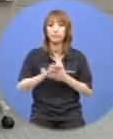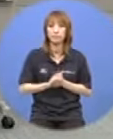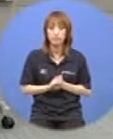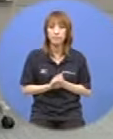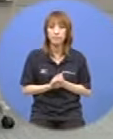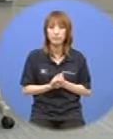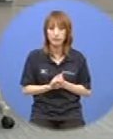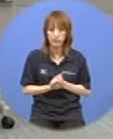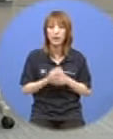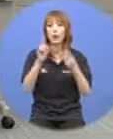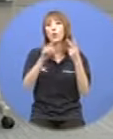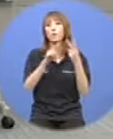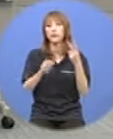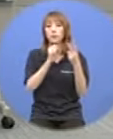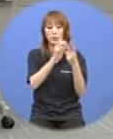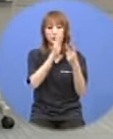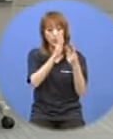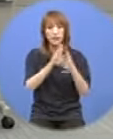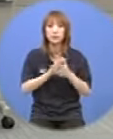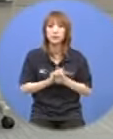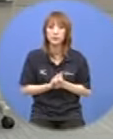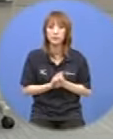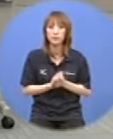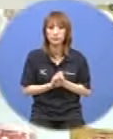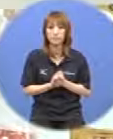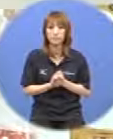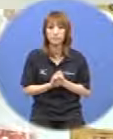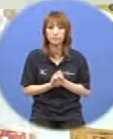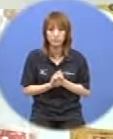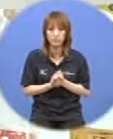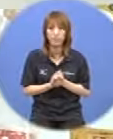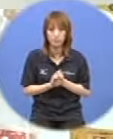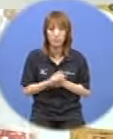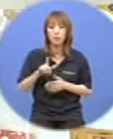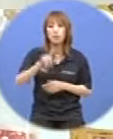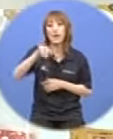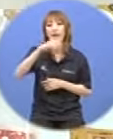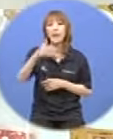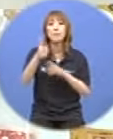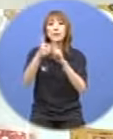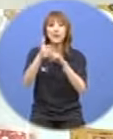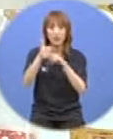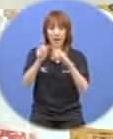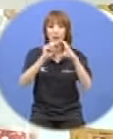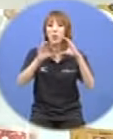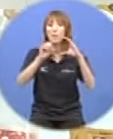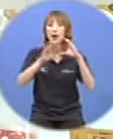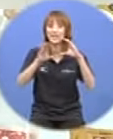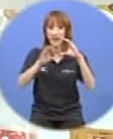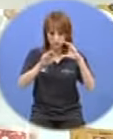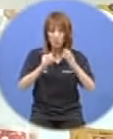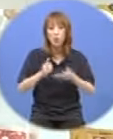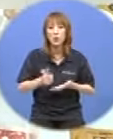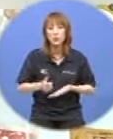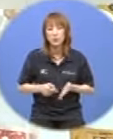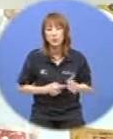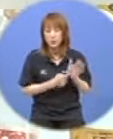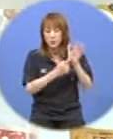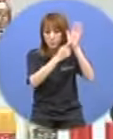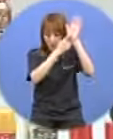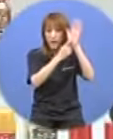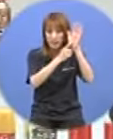それでは上山さん、仁坂知事、よろしくお願いいたします。 よろしくお願いします。 さて上山さんはコマーシャルでも大変有名な菌長、大日本